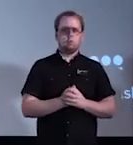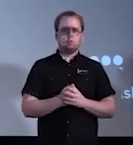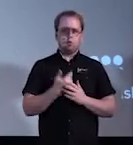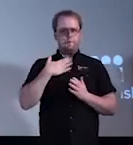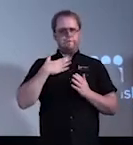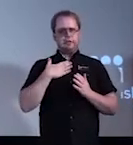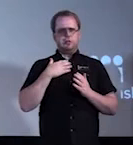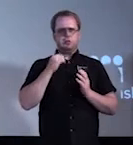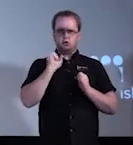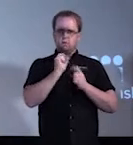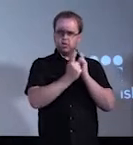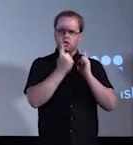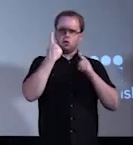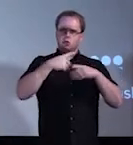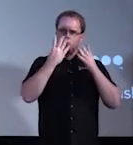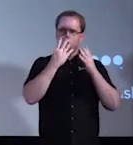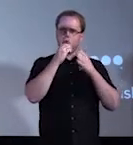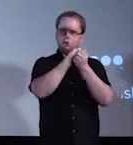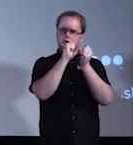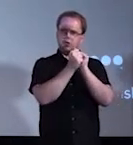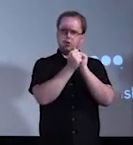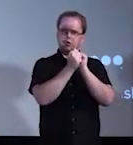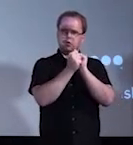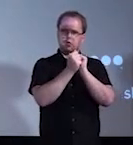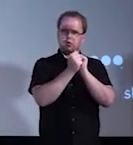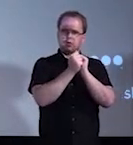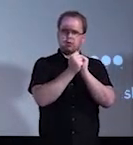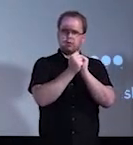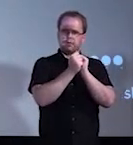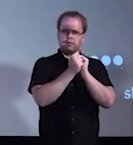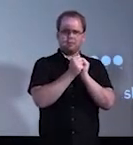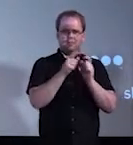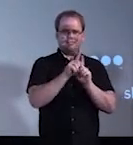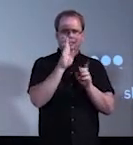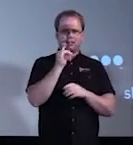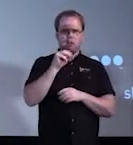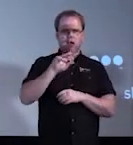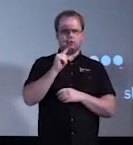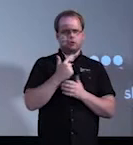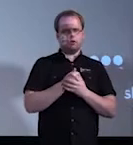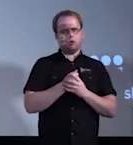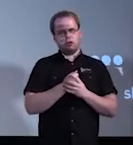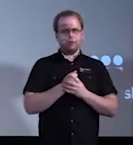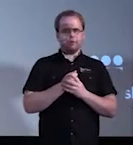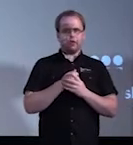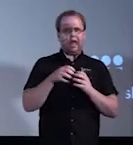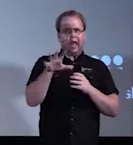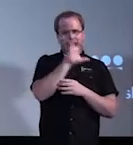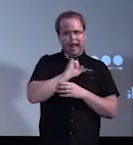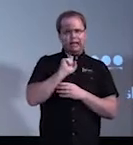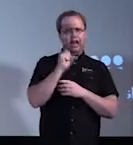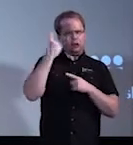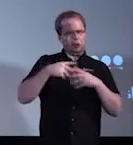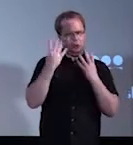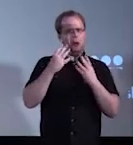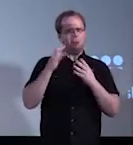bli kulturpolitik, så får jag inte säga, men... jag höll på att säga diamant, men det är klart att alla kulturpolitiska områden är